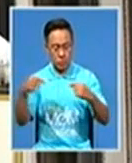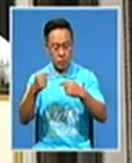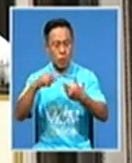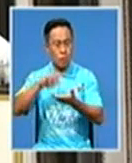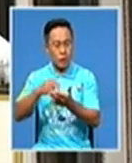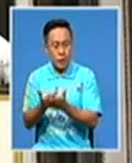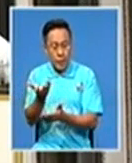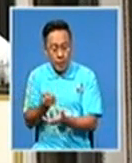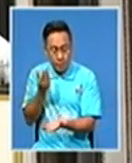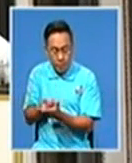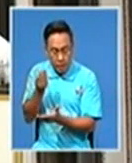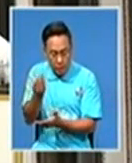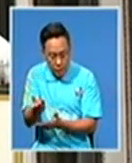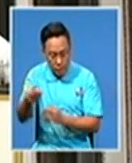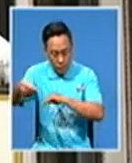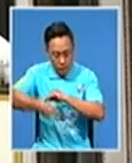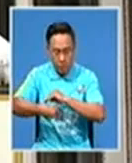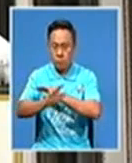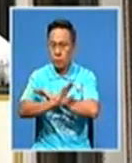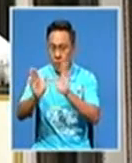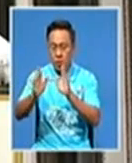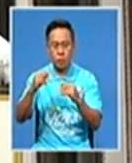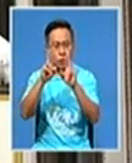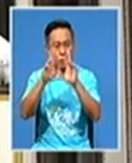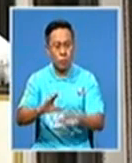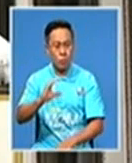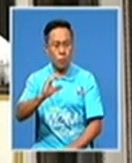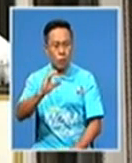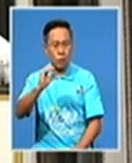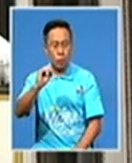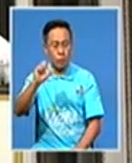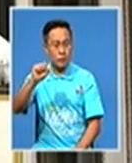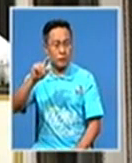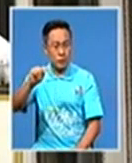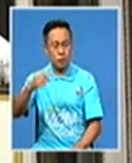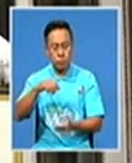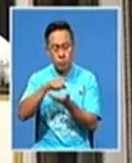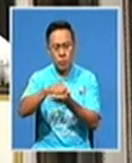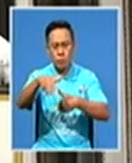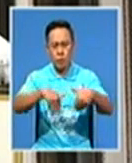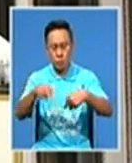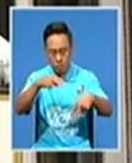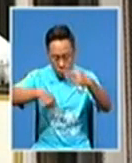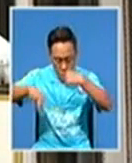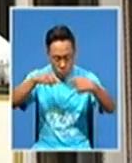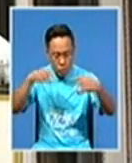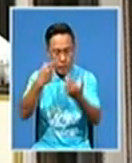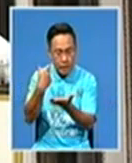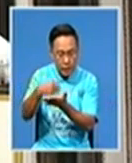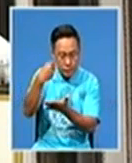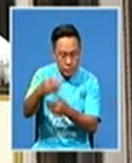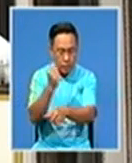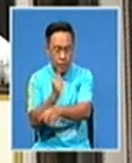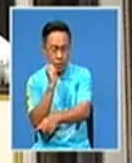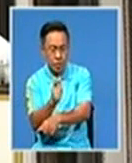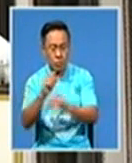ไม่มีการรับหรือให้สินบนและใช้ระบบคอสเพื่ออำนวยความสะดวกให้กับประชาชน ได้มีโอกาสเข้ามาตรวจสอบกระบวนการจัดซื้อจัดจ้างภา